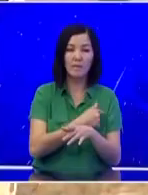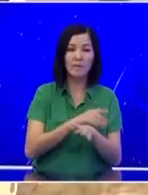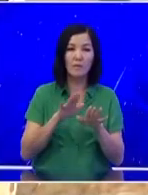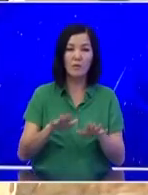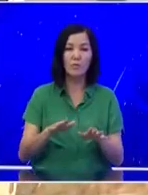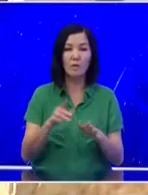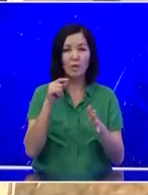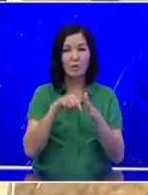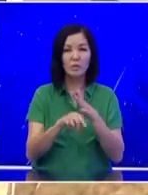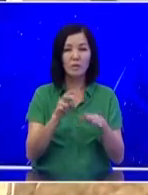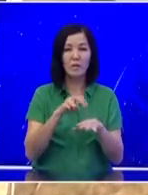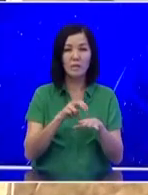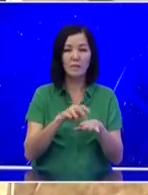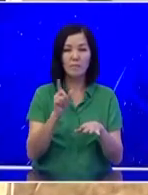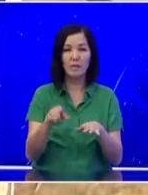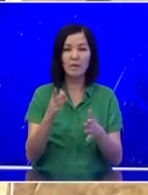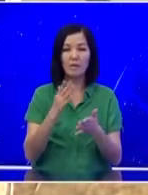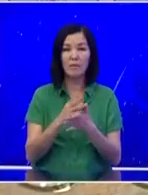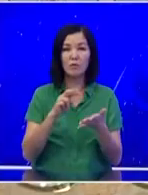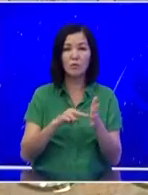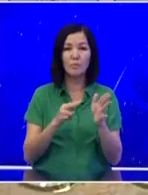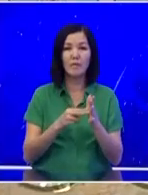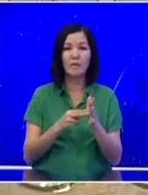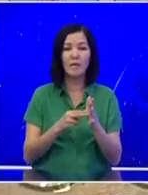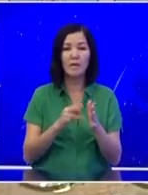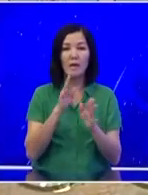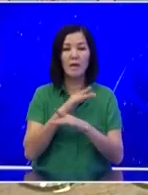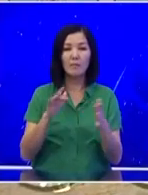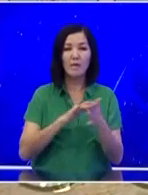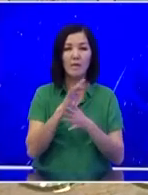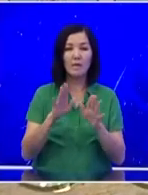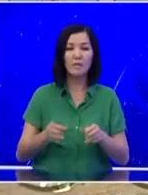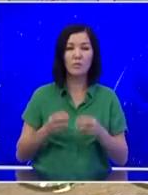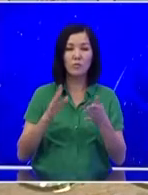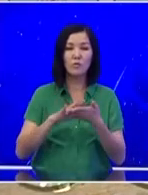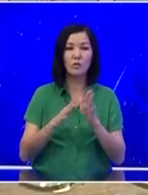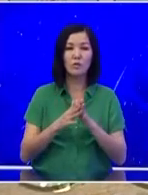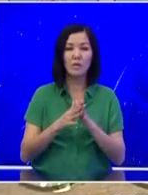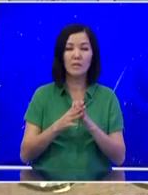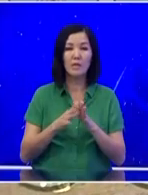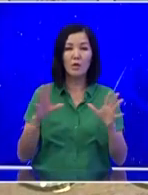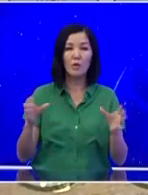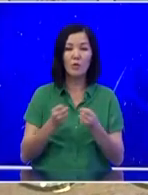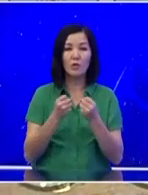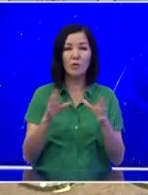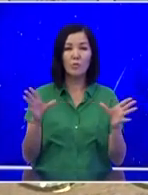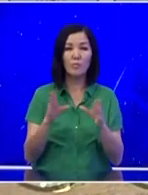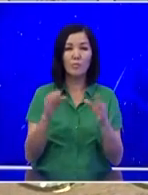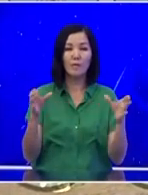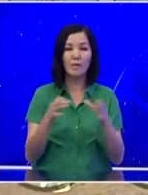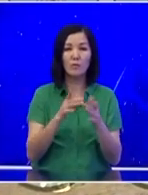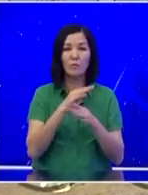ішінде фельдшерме арналған. Әлде жоспарымызда Қапшағай қаласының төтенше жағдайлар бөлімімен суға құтқару қызметімен бірлесіп әлі де